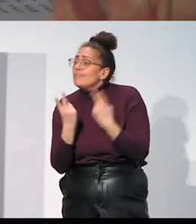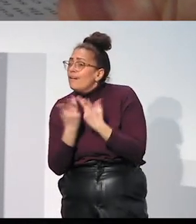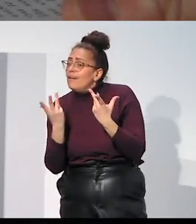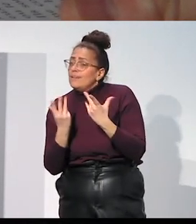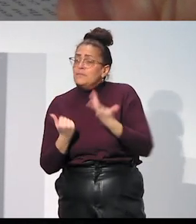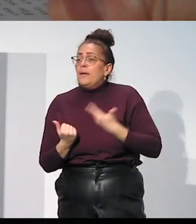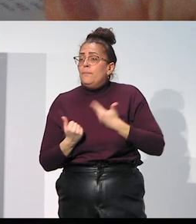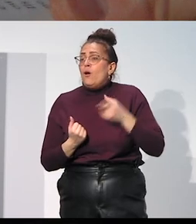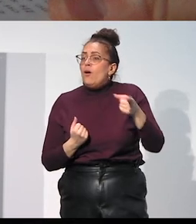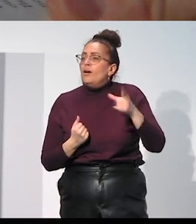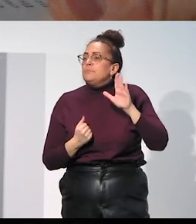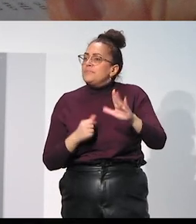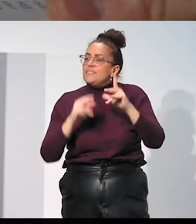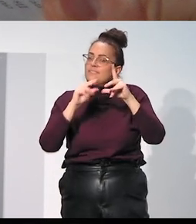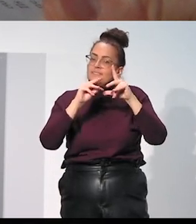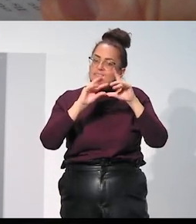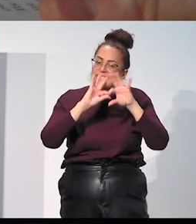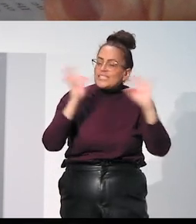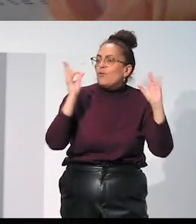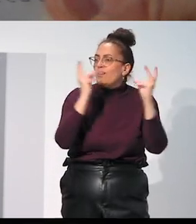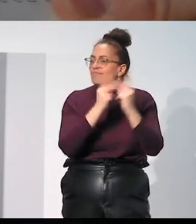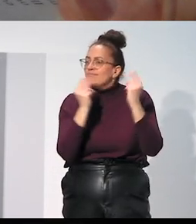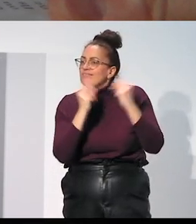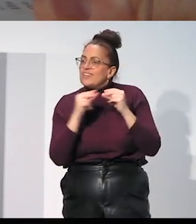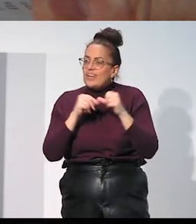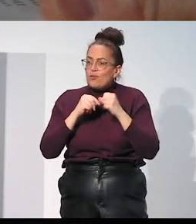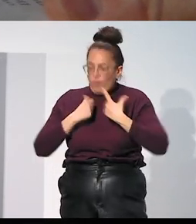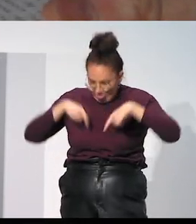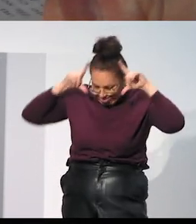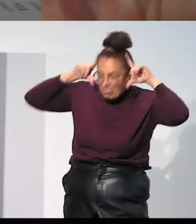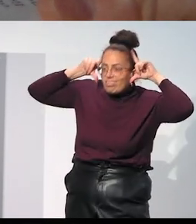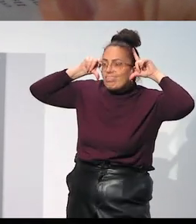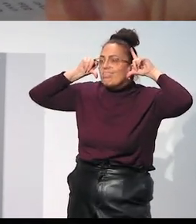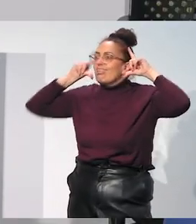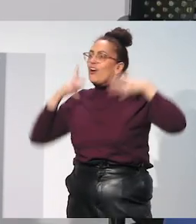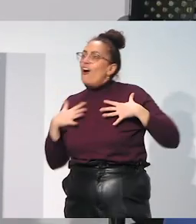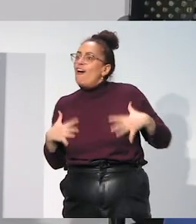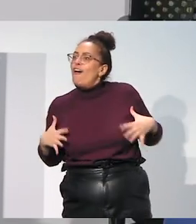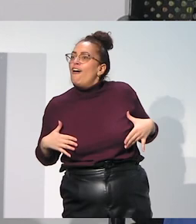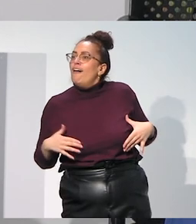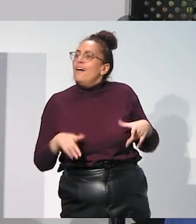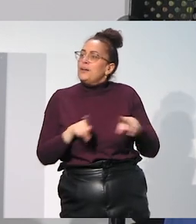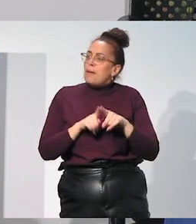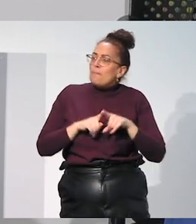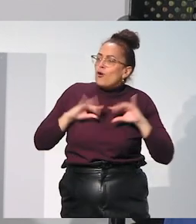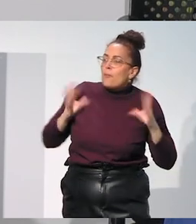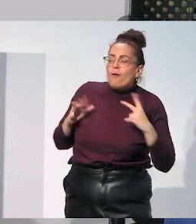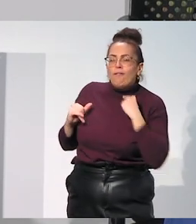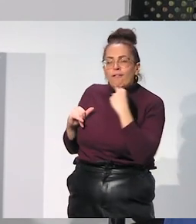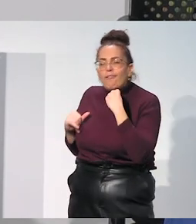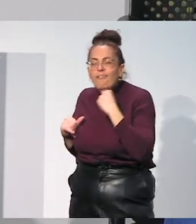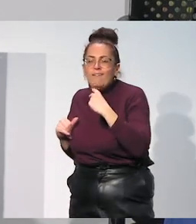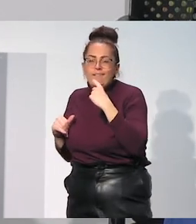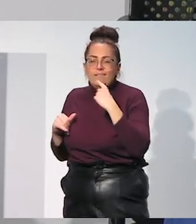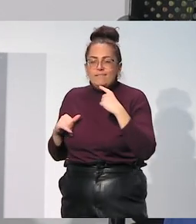mère raconte bien, elle imite les uns et les autres, avec leurs manies, leur façon de faire, leurs accents. Tout le